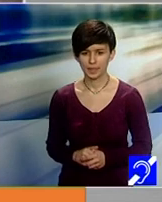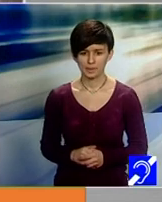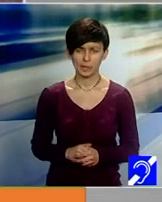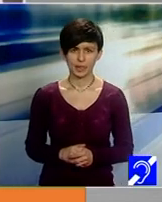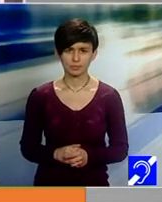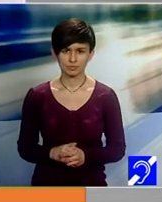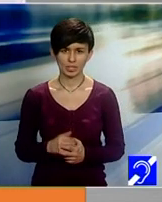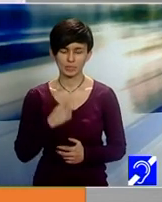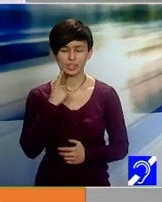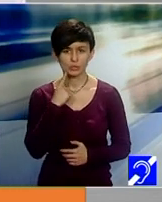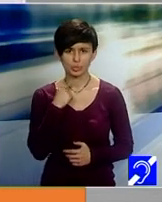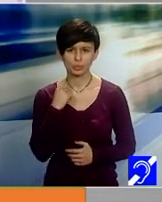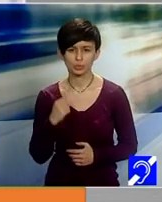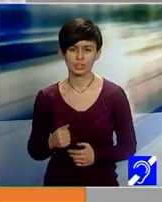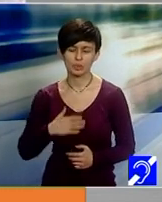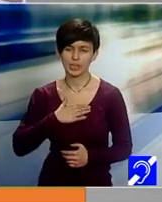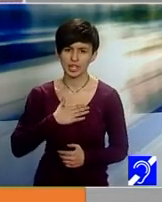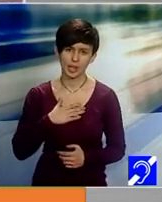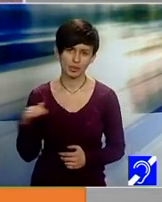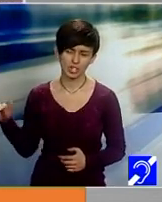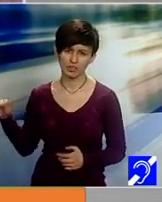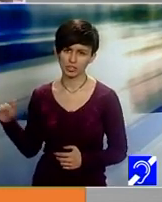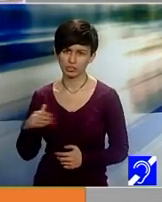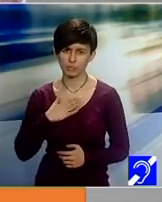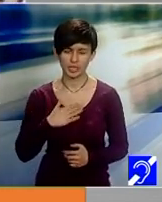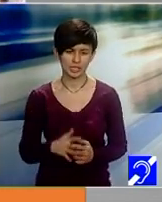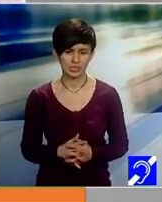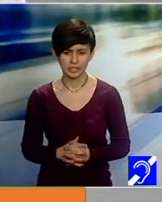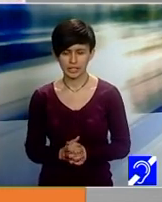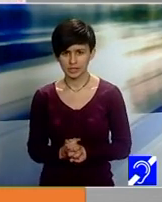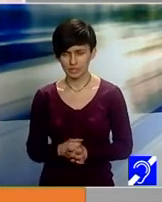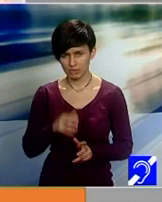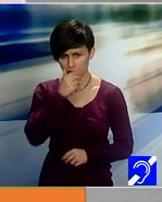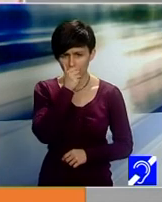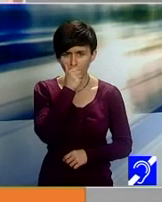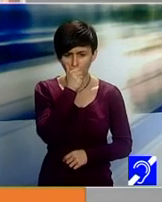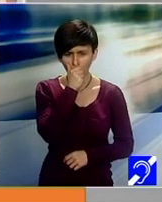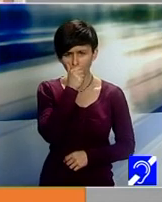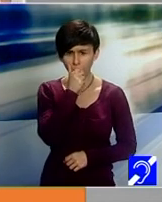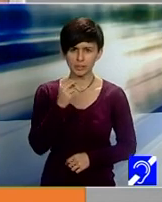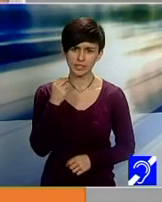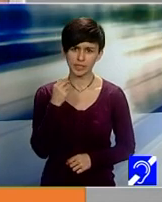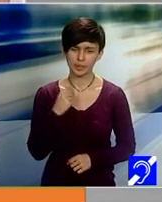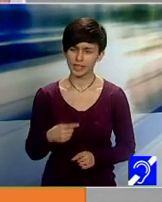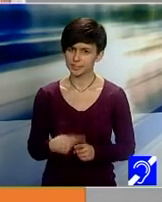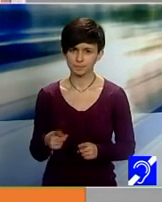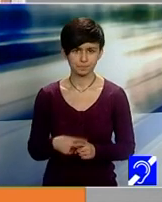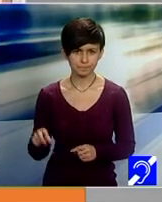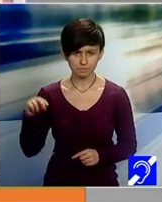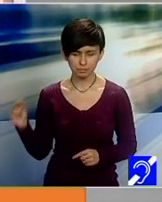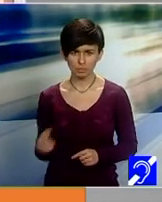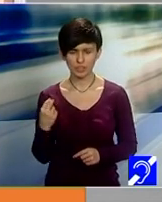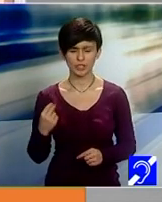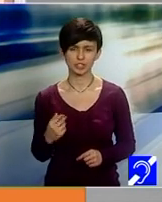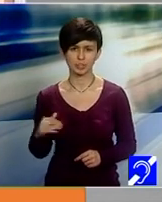copil. Eu am 54 de ani, eu am apucat cele mai bune legume, cele nu știu să vă spun cum să vă spun.